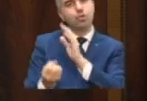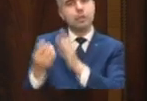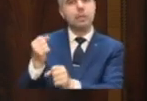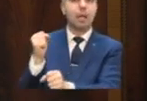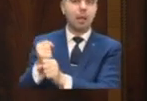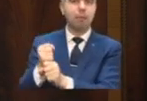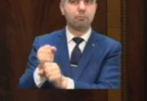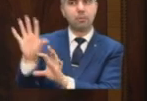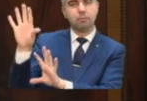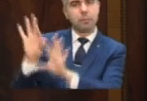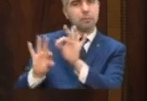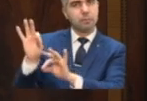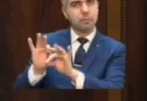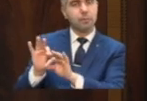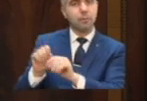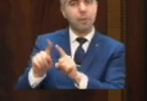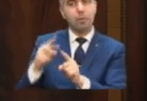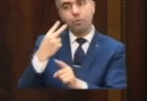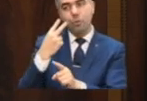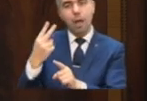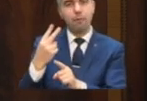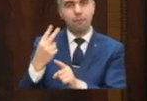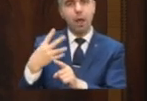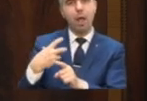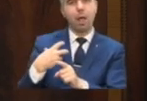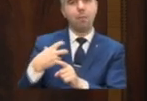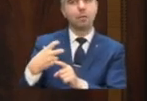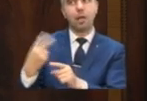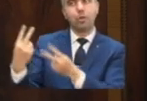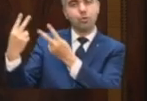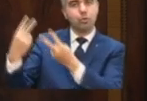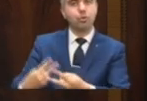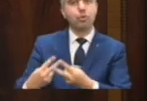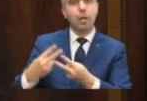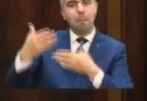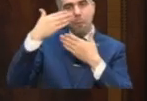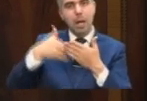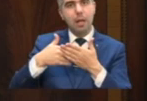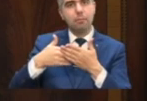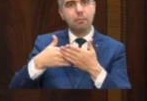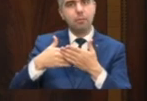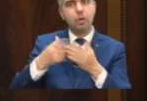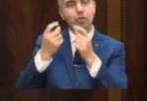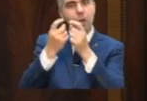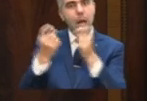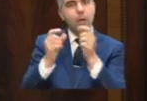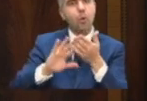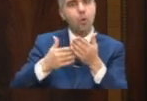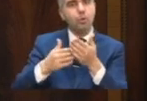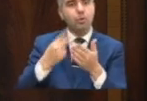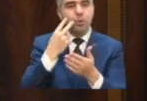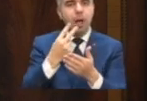الجائحة ملي كتشوفوا مستثمرين كيجيو يستثمروا في المغرب، إذا عندنا مسائل اللي